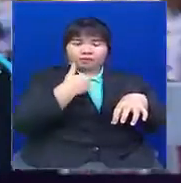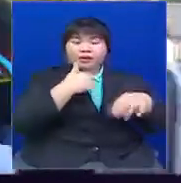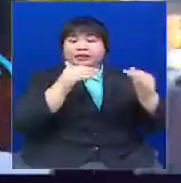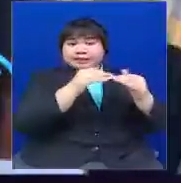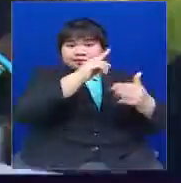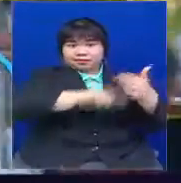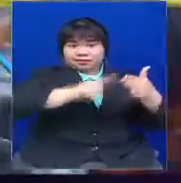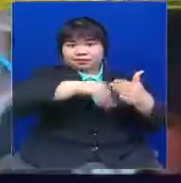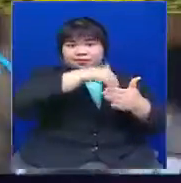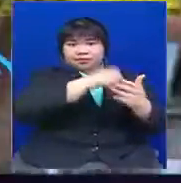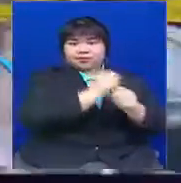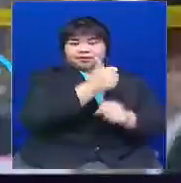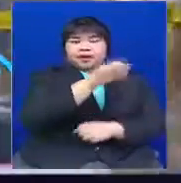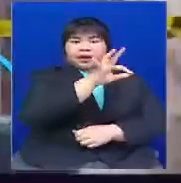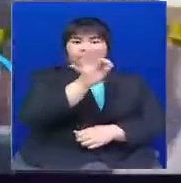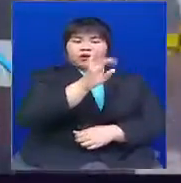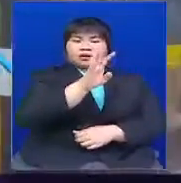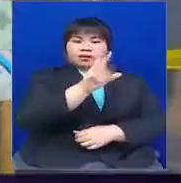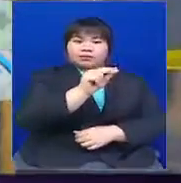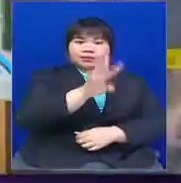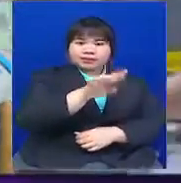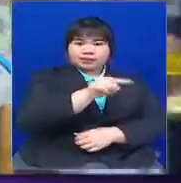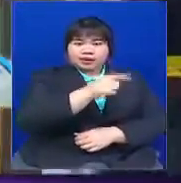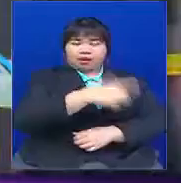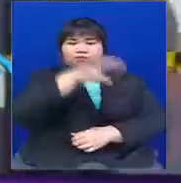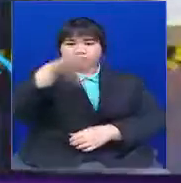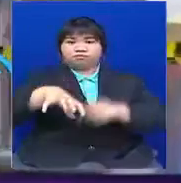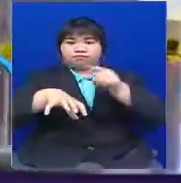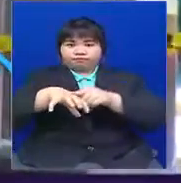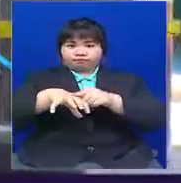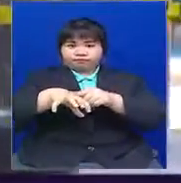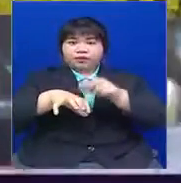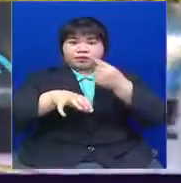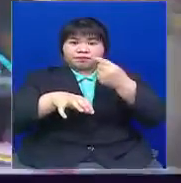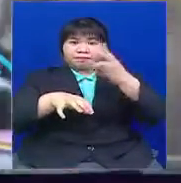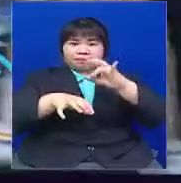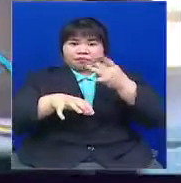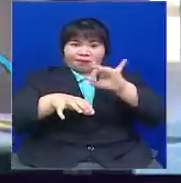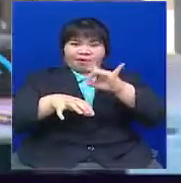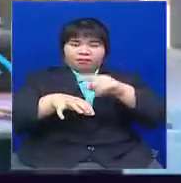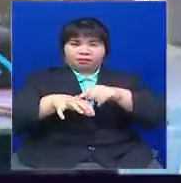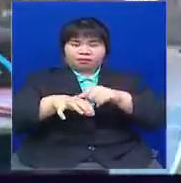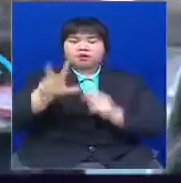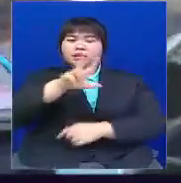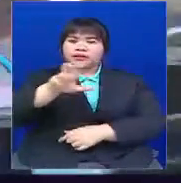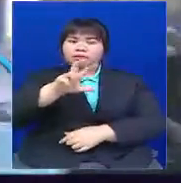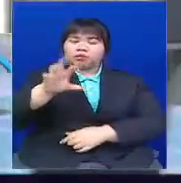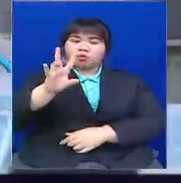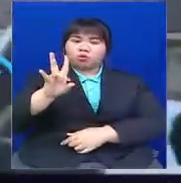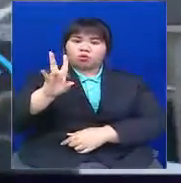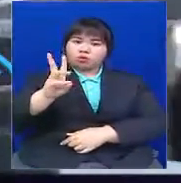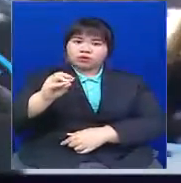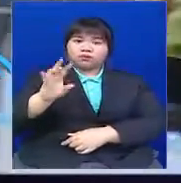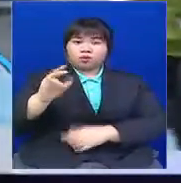ทธิ์ลงเสียงจำนวน934คนและหน่วยลงเสียงประชามติที่18มีประชากร366หลังค